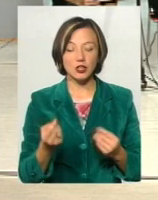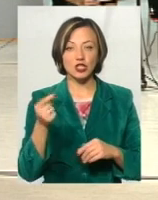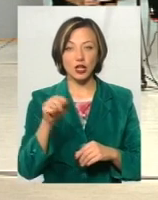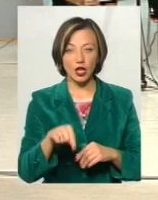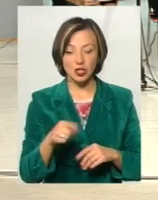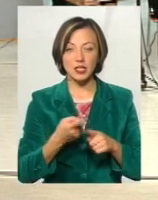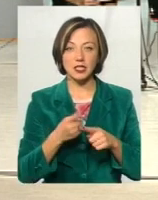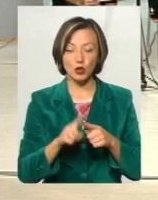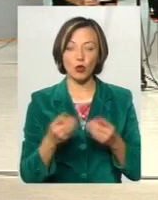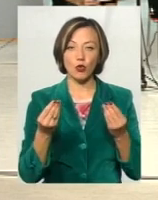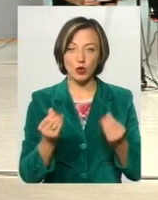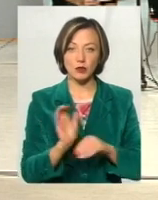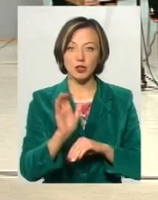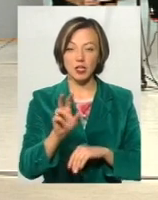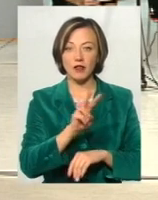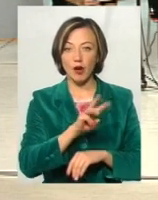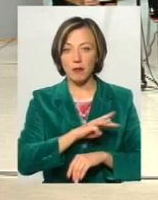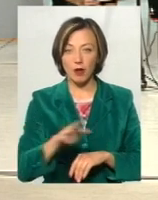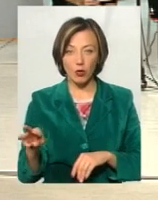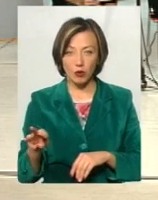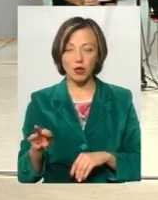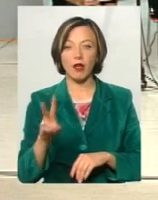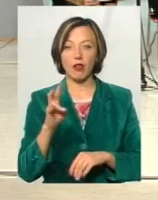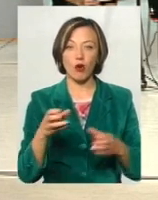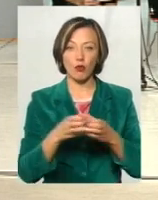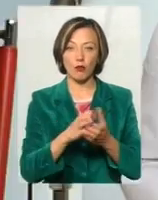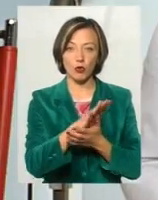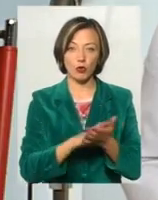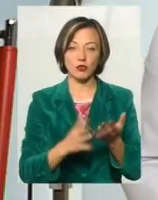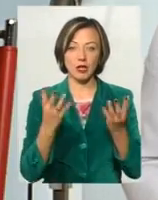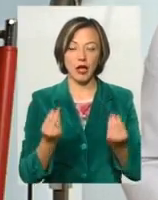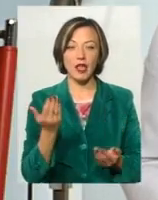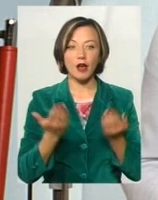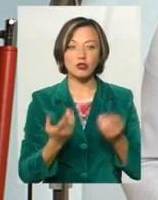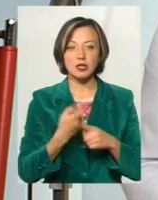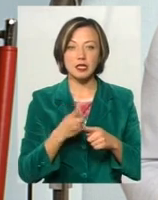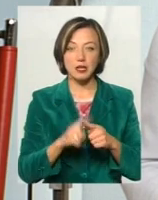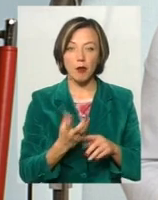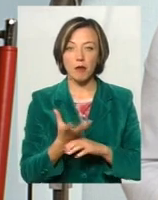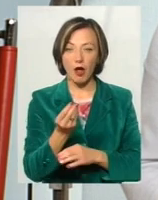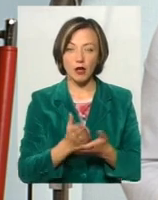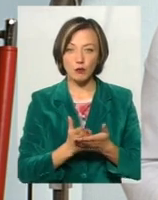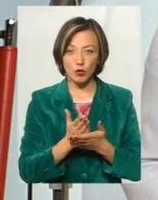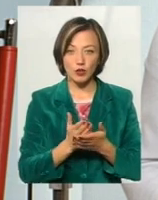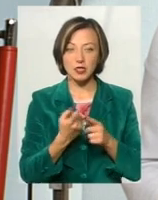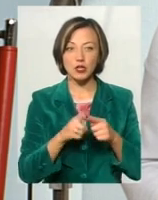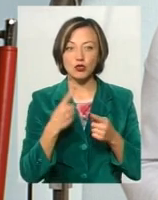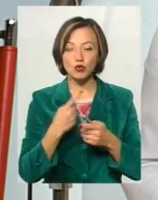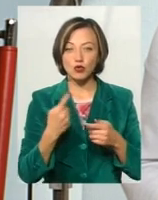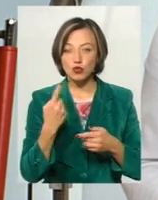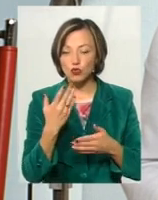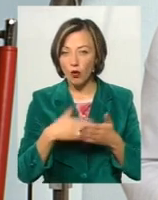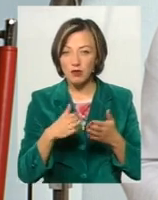значить і ці кошти пішли 2 мільйона на групи продовженого дня. Якщо це платні послуги, то це зовсім інший